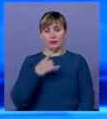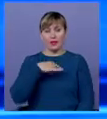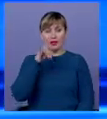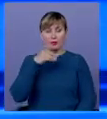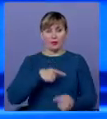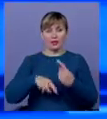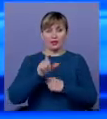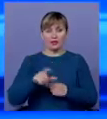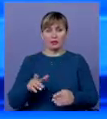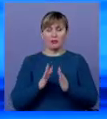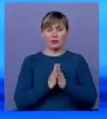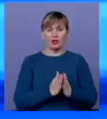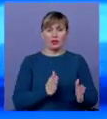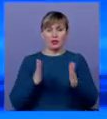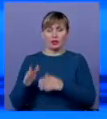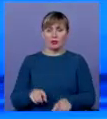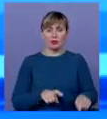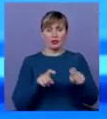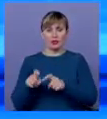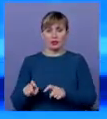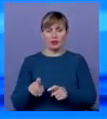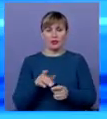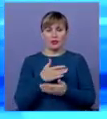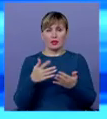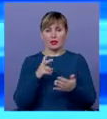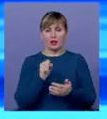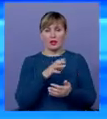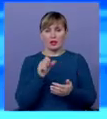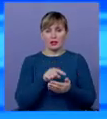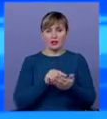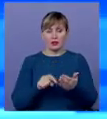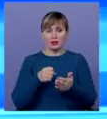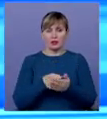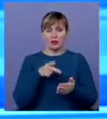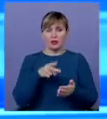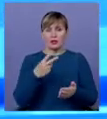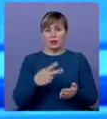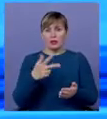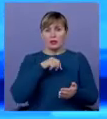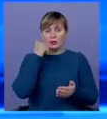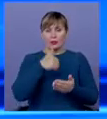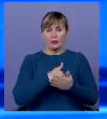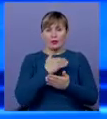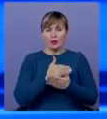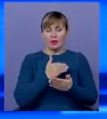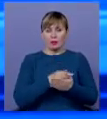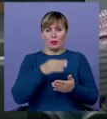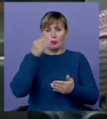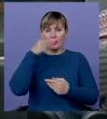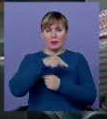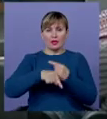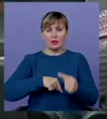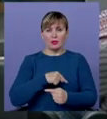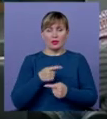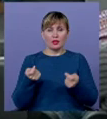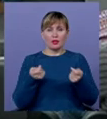Казахстанские бизнесмены просят отложить переход на контрольно-кассовые аппараты до 2023 года. Новая система контроля, по мнению предпринимателей,